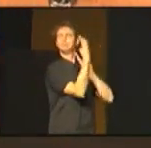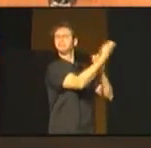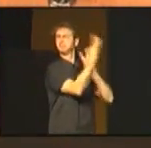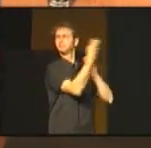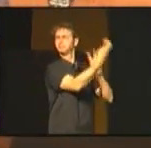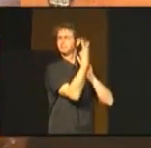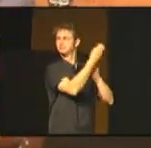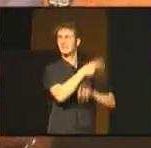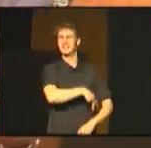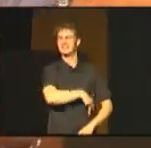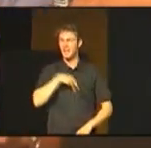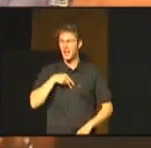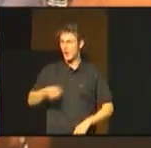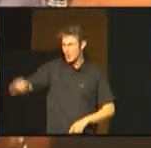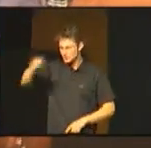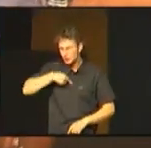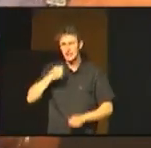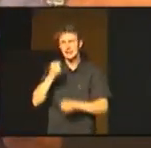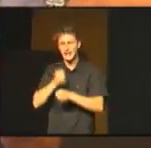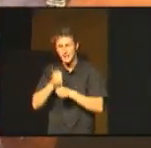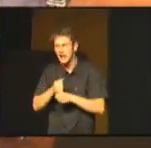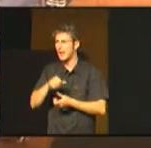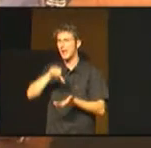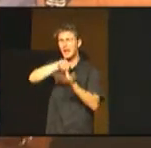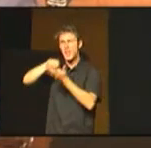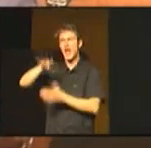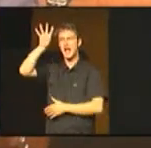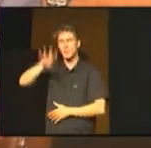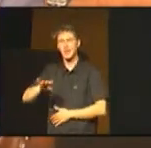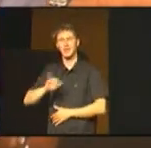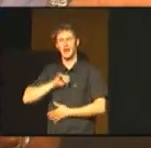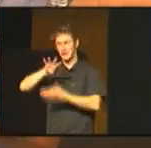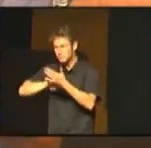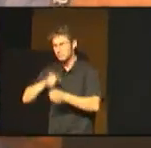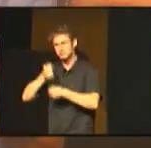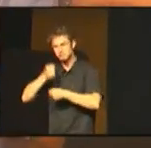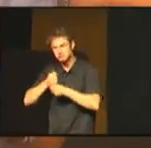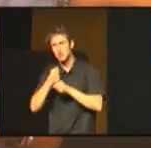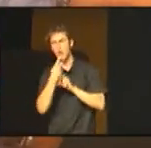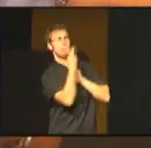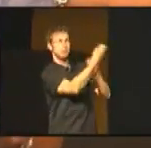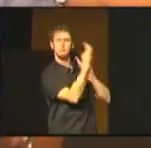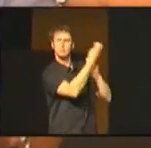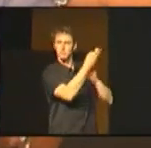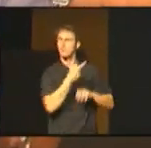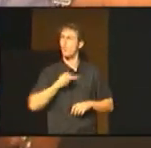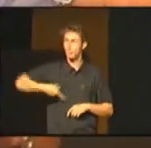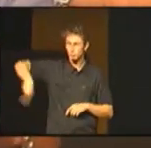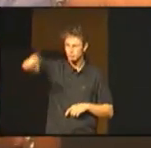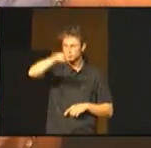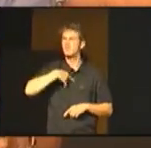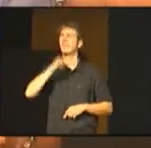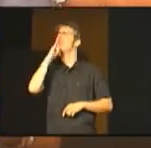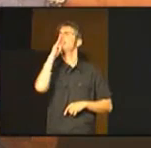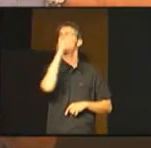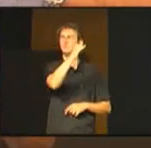els impostos generats per l'esforç productiu dels ciutadans de Catalunya, i hem de denunciar que és